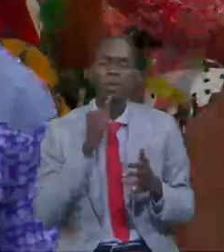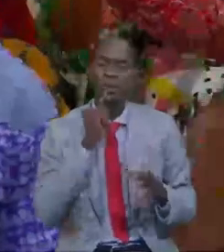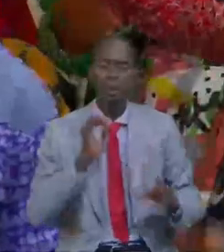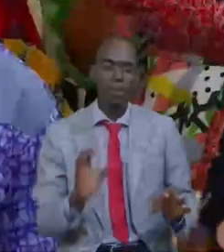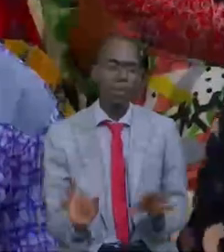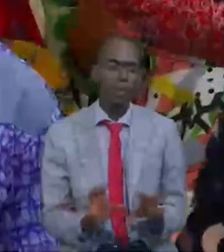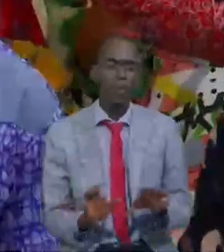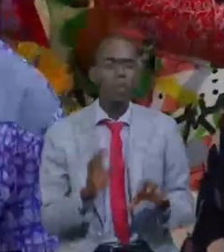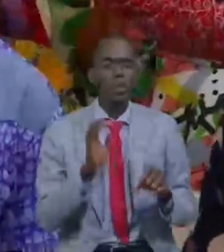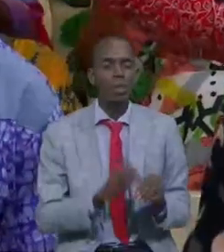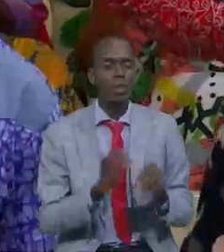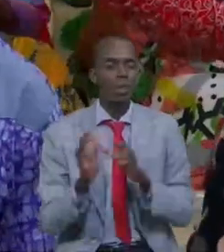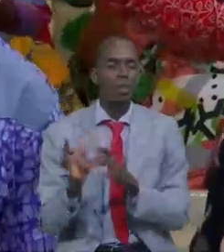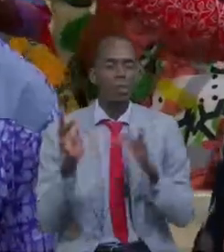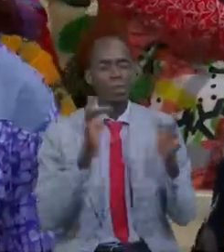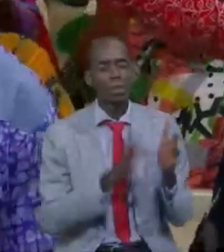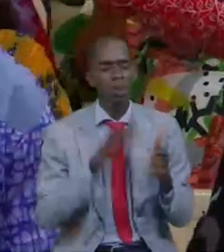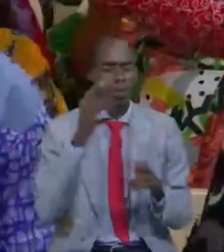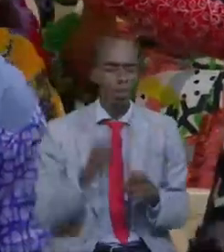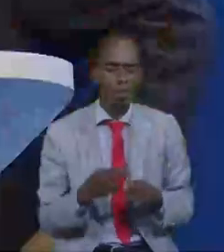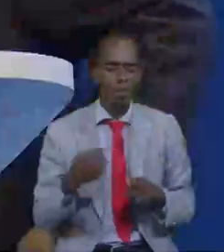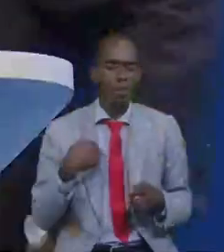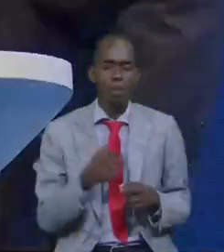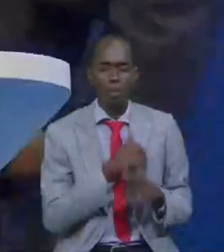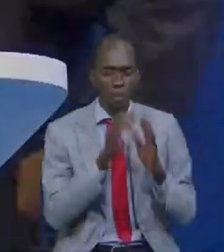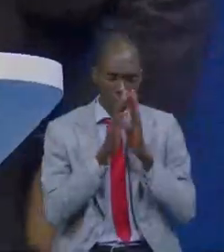nom de Jésus, nous prions.